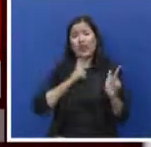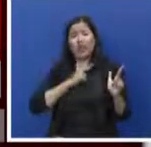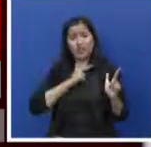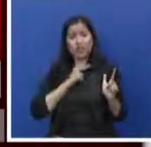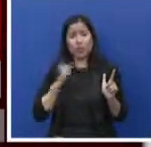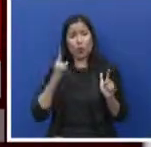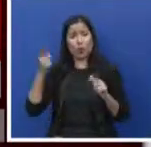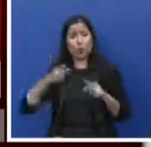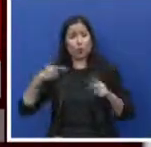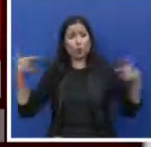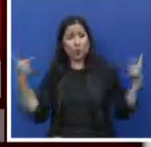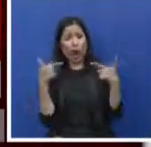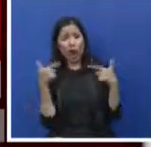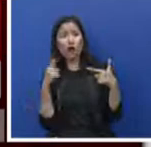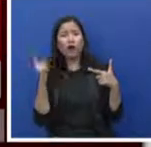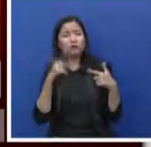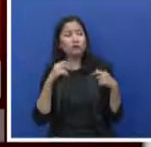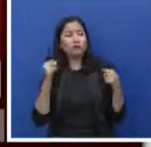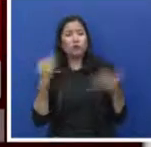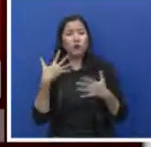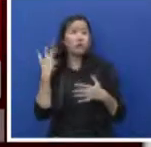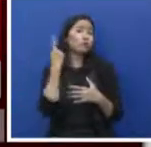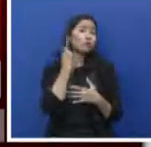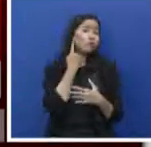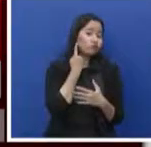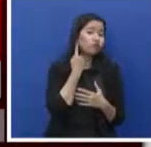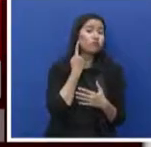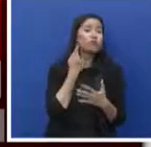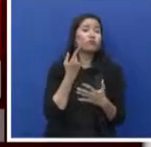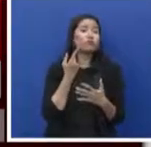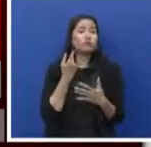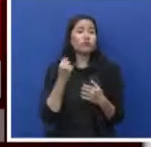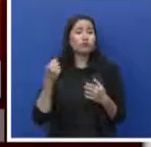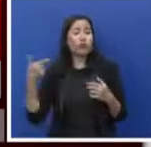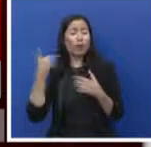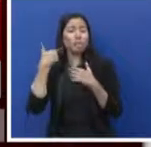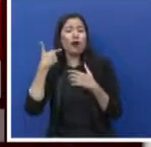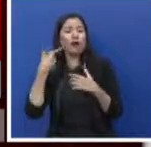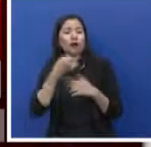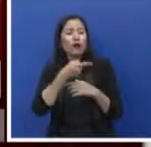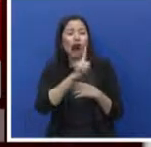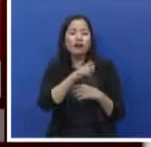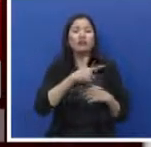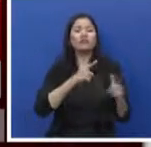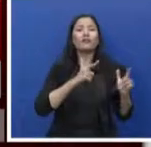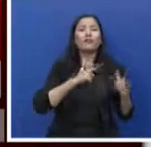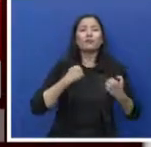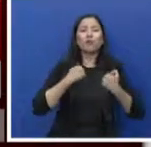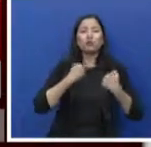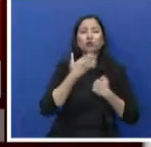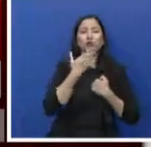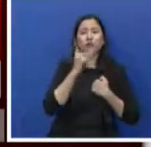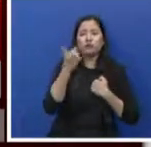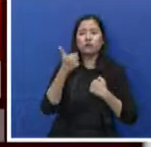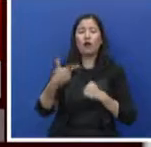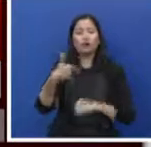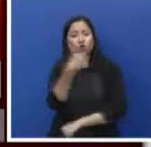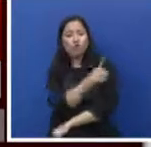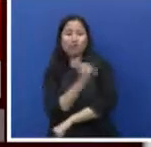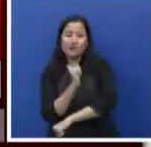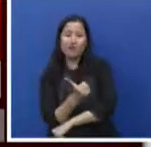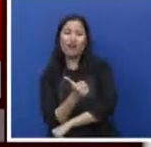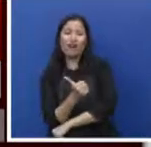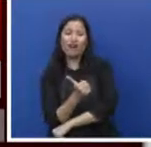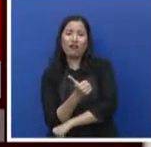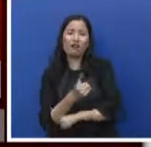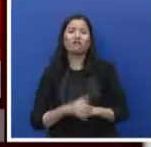tiba-tiba dokternya ketembak, ya tetap harus bisa nyuntik morfin juga semuanya. Jadi ya udahlah, kita ajak semuanya supaya bisa nyuntik sebanyak-banyaknya